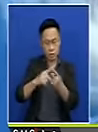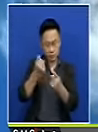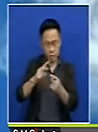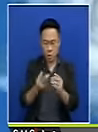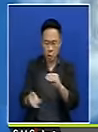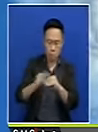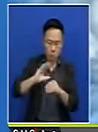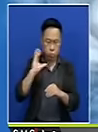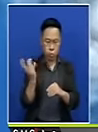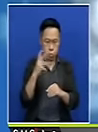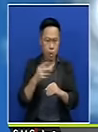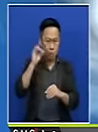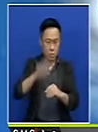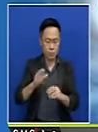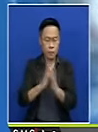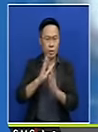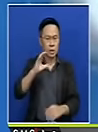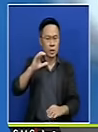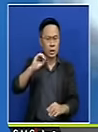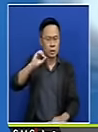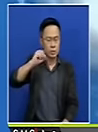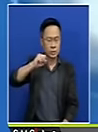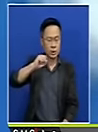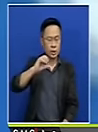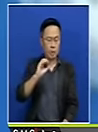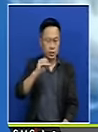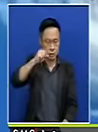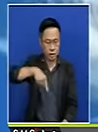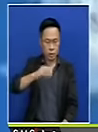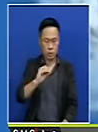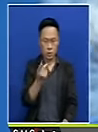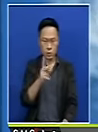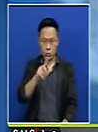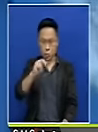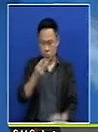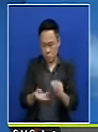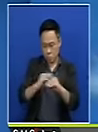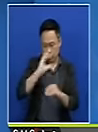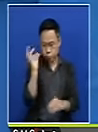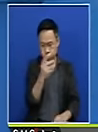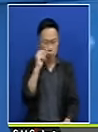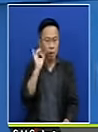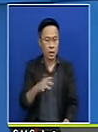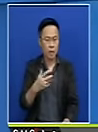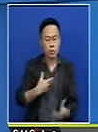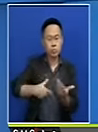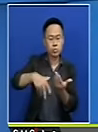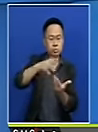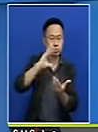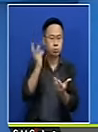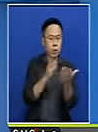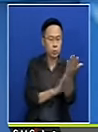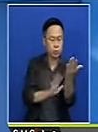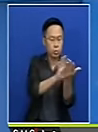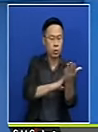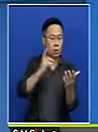ากนั้นจะทวีความรุนแรงเป็นพายุไซโคลนนะครับและก็แนวโน้มที่จะเคลื่อนตัวตรงบริเวณของพื้นที่อ่าวเบงกอลนะครับแล้วก็วกกลับไปตรงบริเว